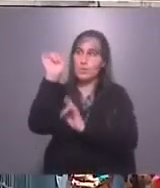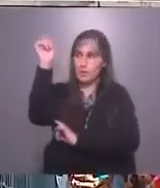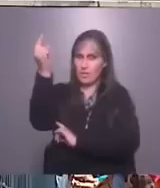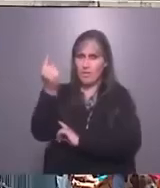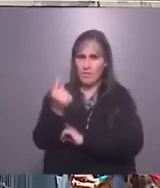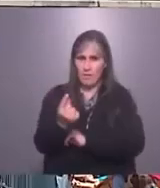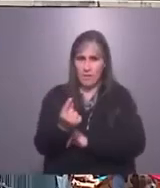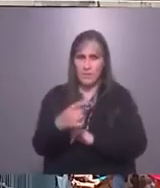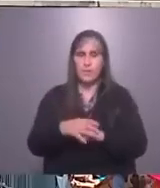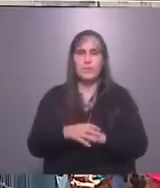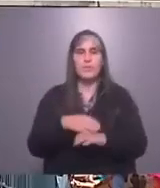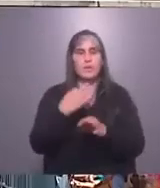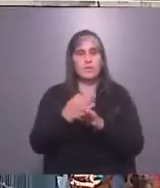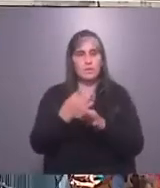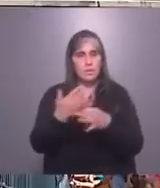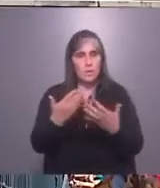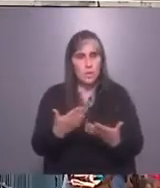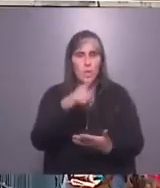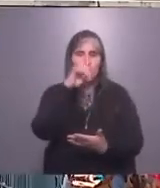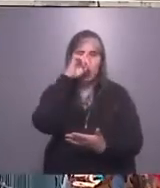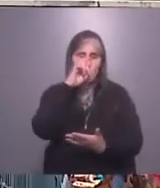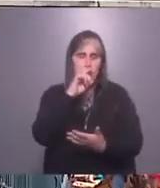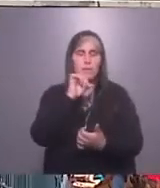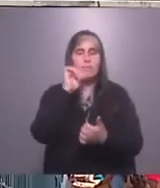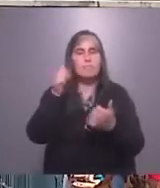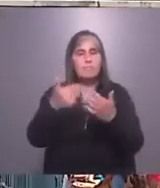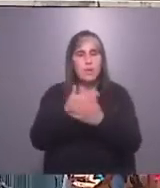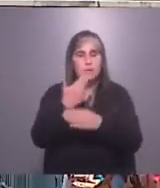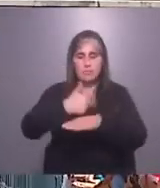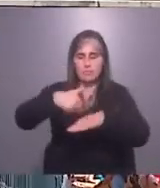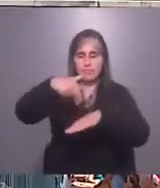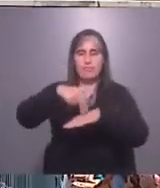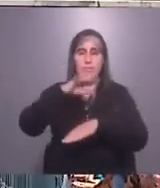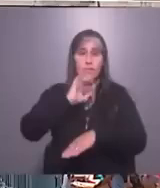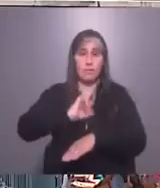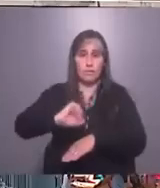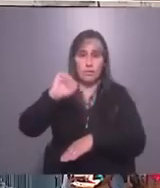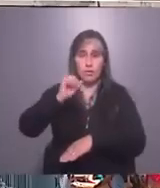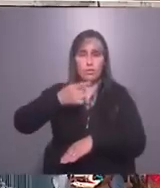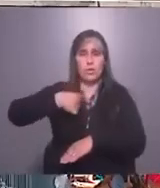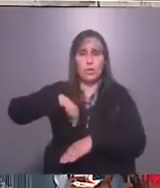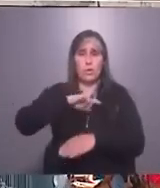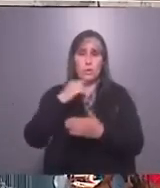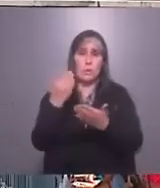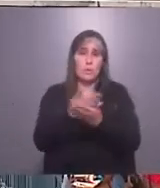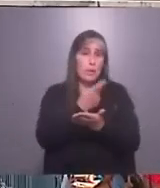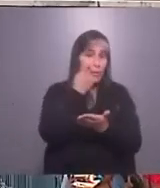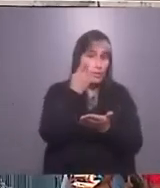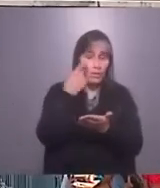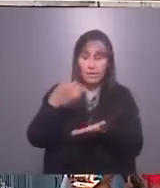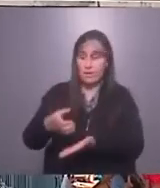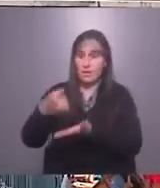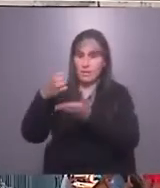Memore sigitur mortis et resurrectionis eius, tibi Domine panem vitae et calicem salutis